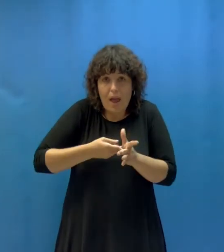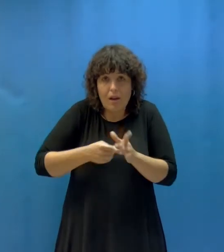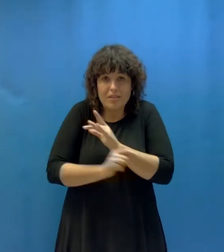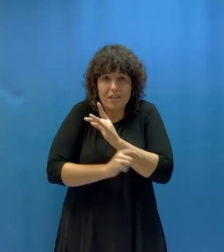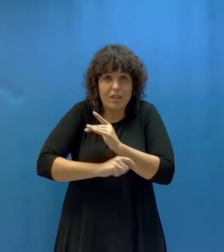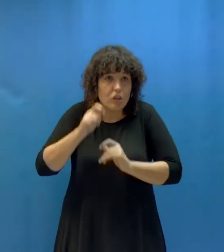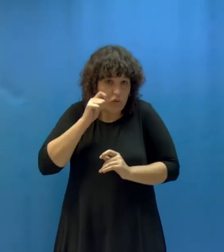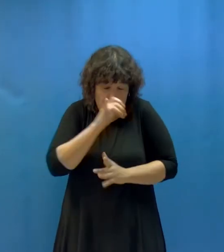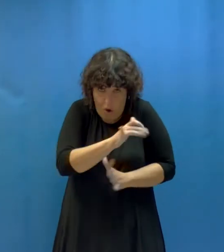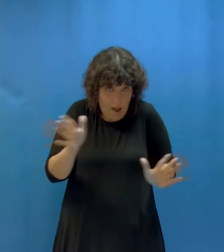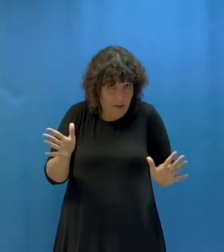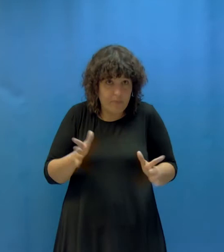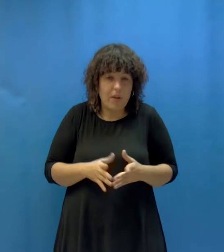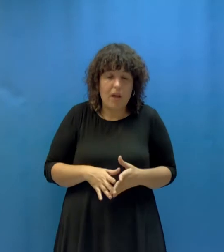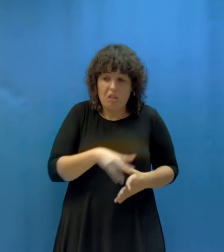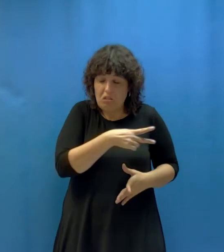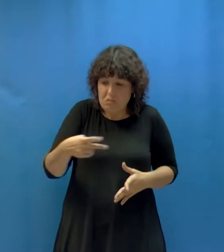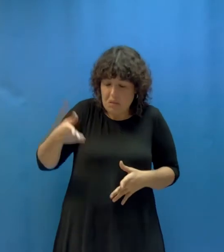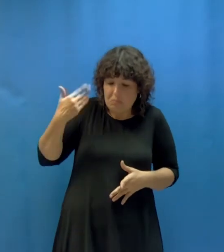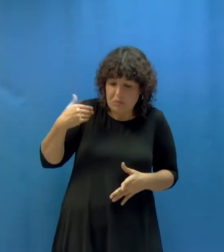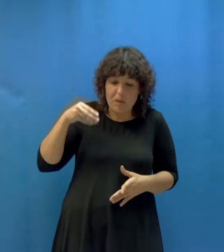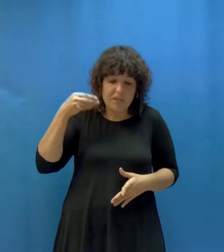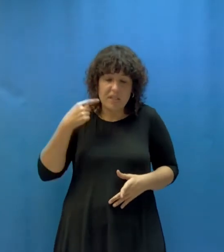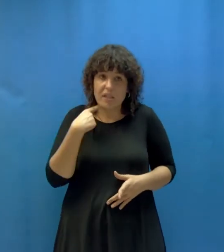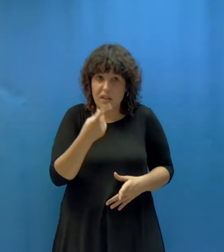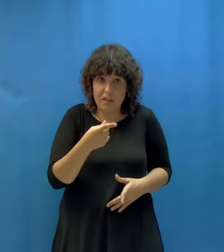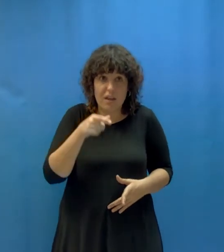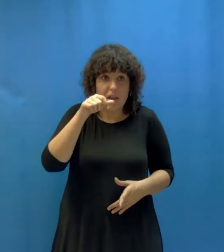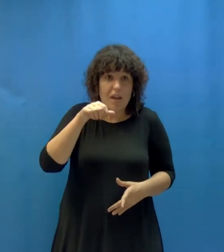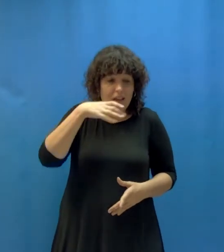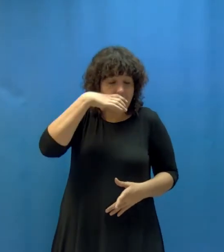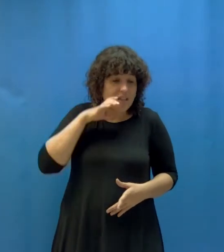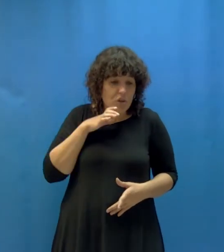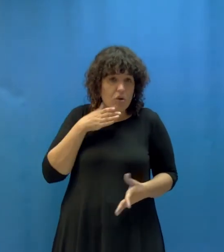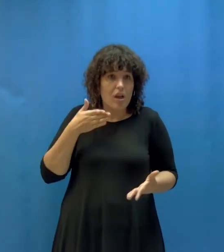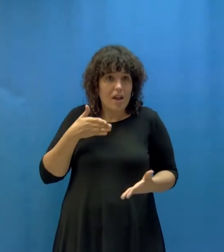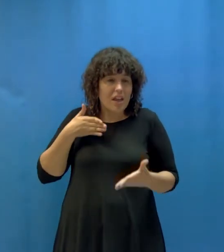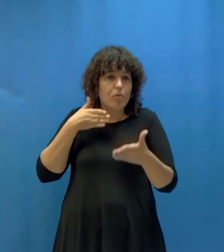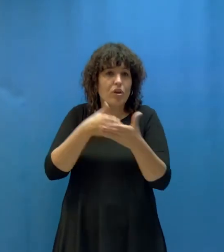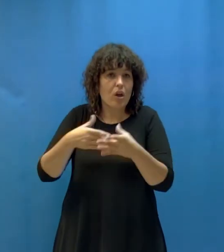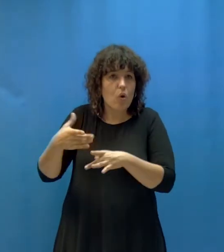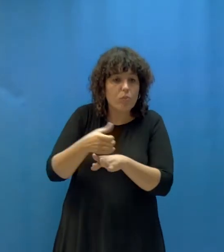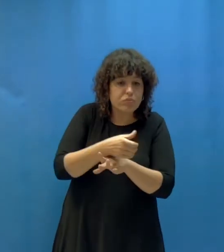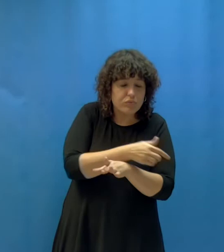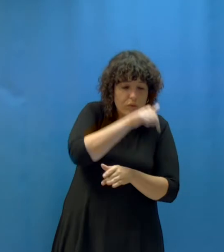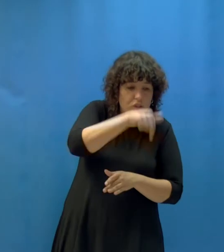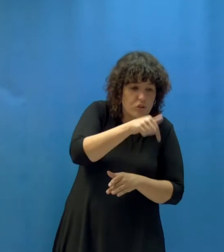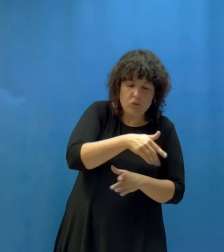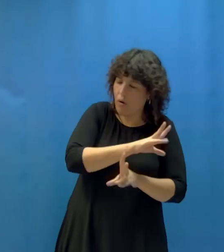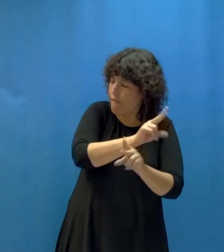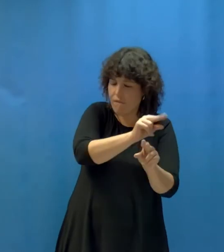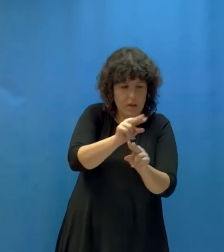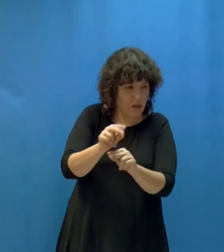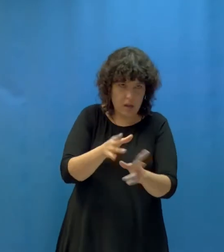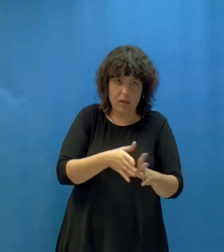parell de setmanes, Port Castelló, el president anunciava que Port Castelló desbloquejaria l'accés ferroviari al port pel sud després d'anys d'espera. Sabem